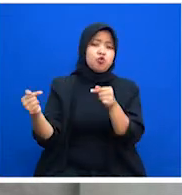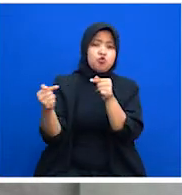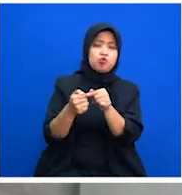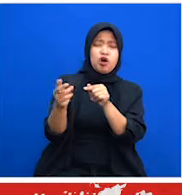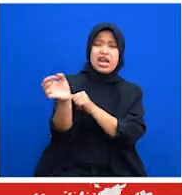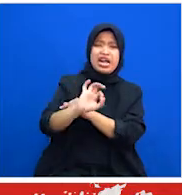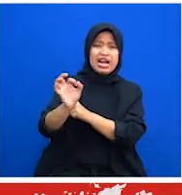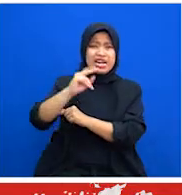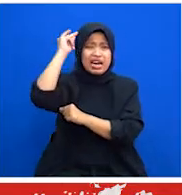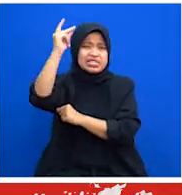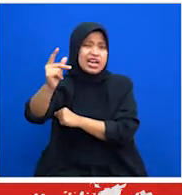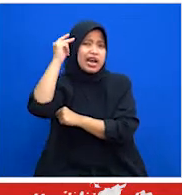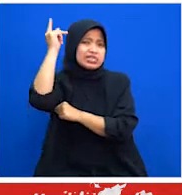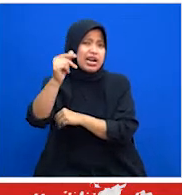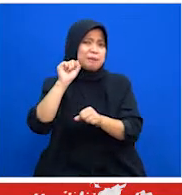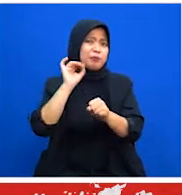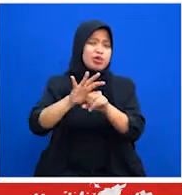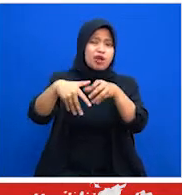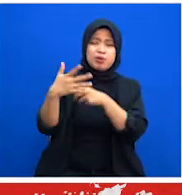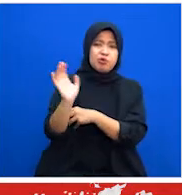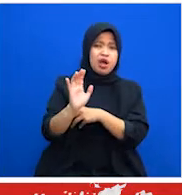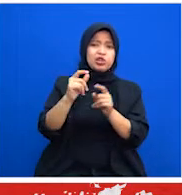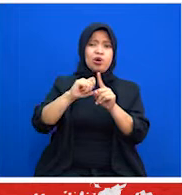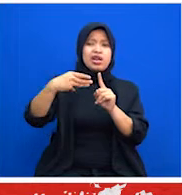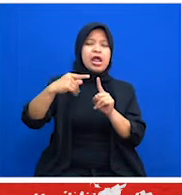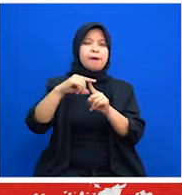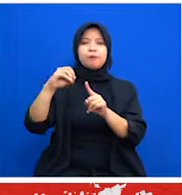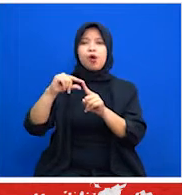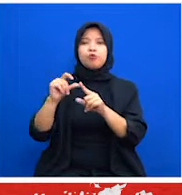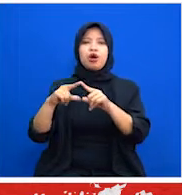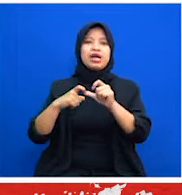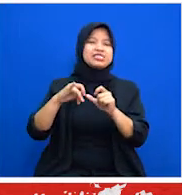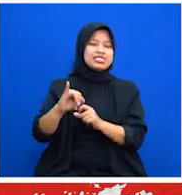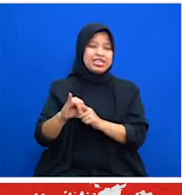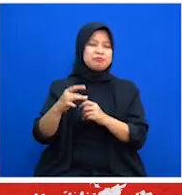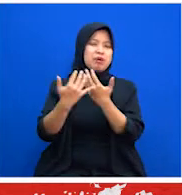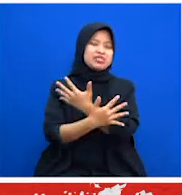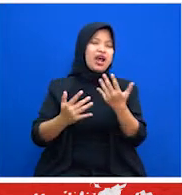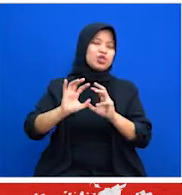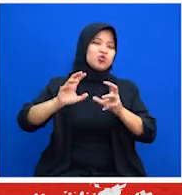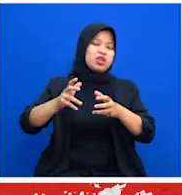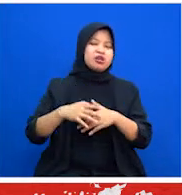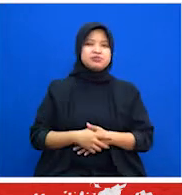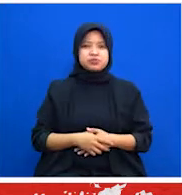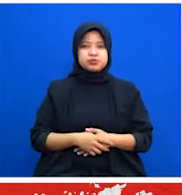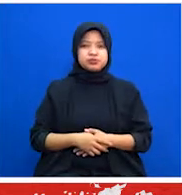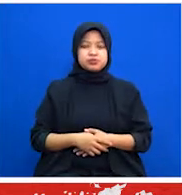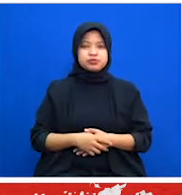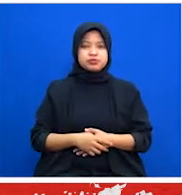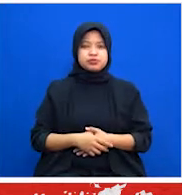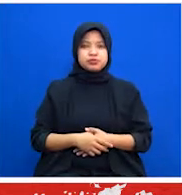kaitanya dengan merencanakan pandemi ataupun melakukan depopulasi dunia Abdul populasi masyarakat dunia demikian mohon